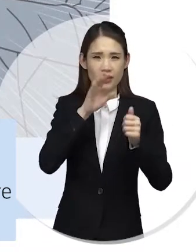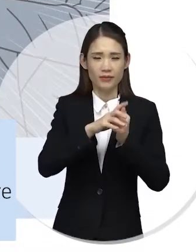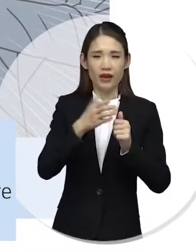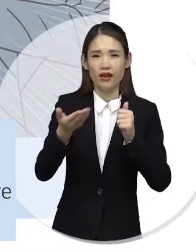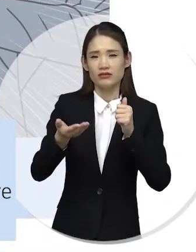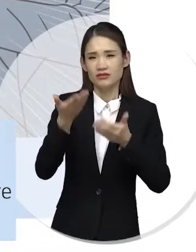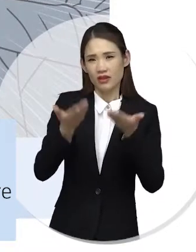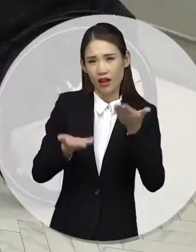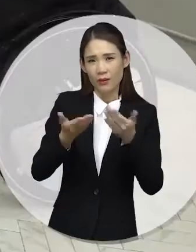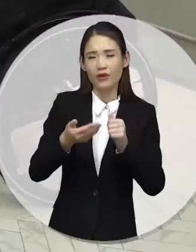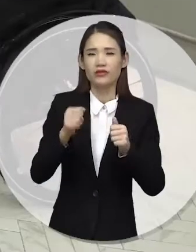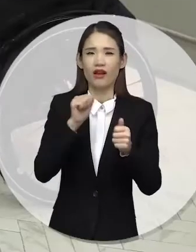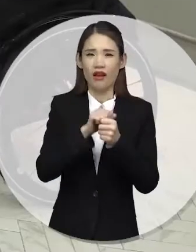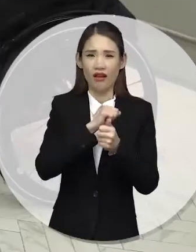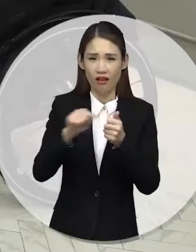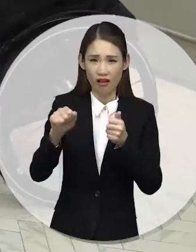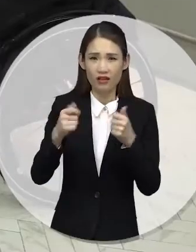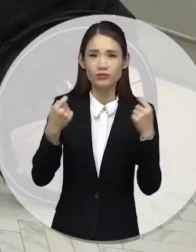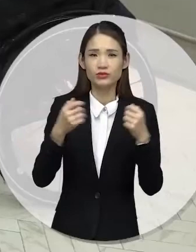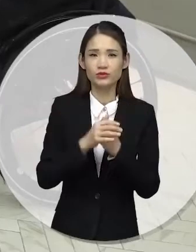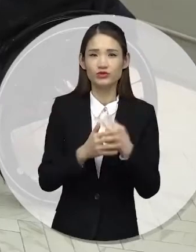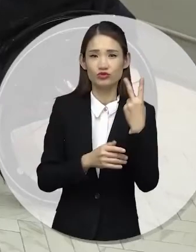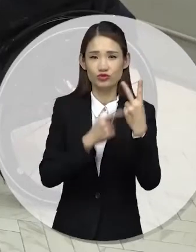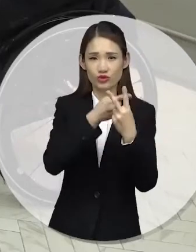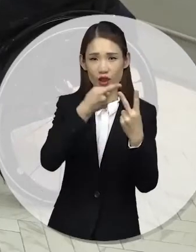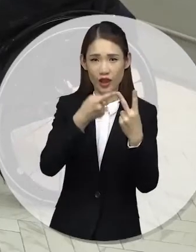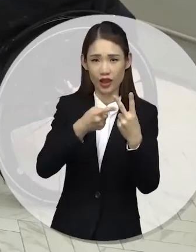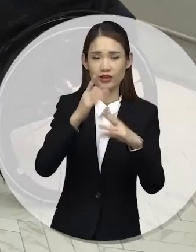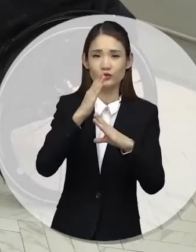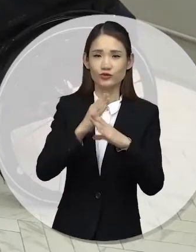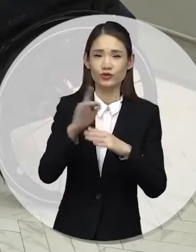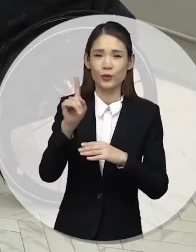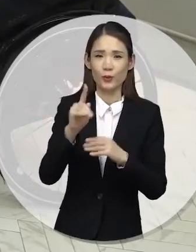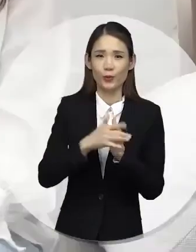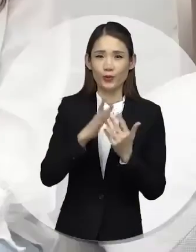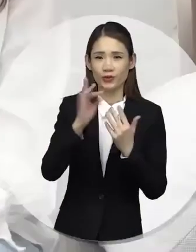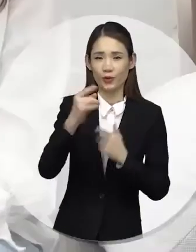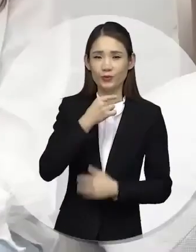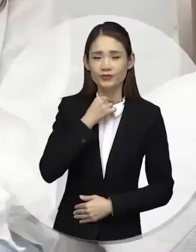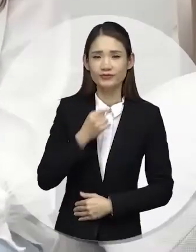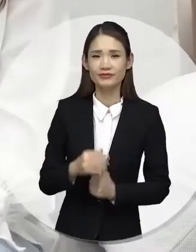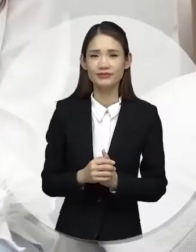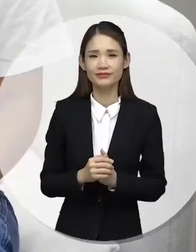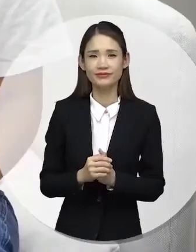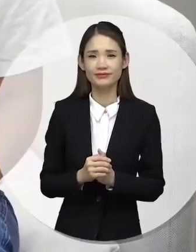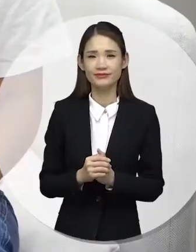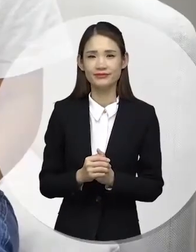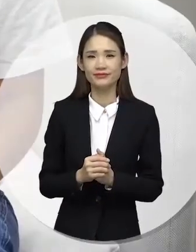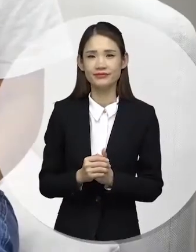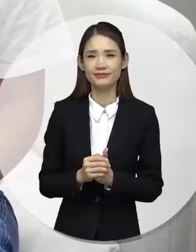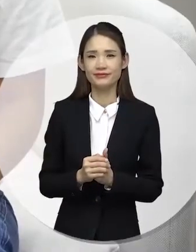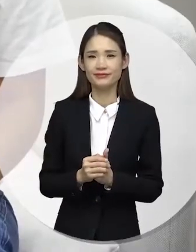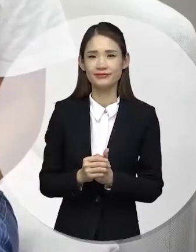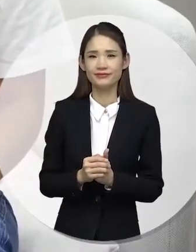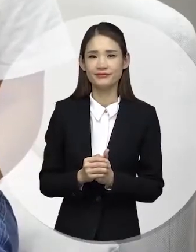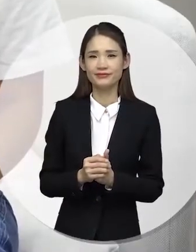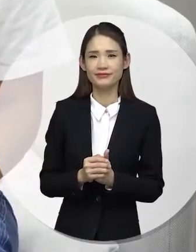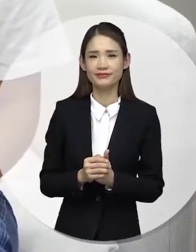차별, 학대. 이 둘 중에 여러분들은 어떤 거를 선택하고 싶으신가요?